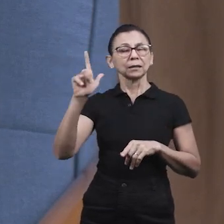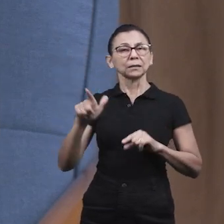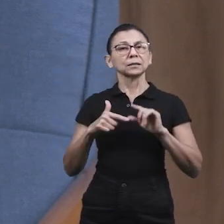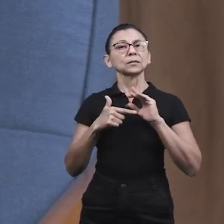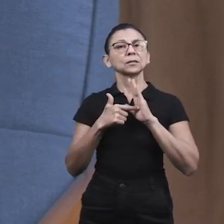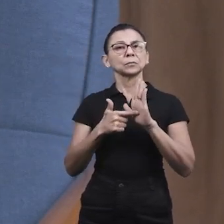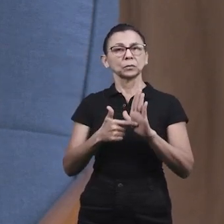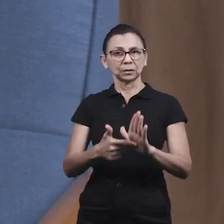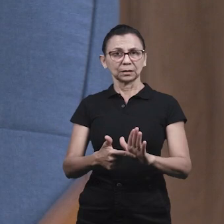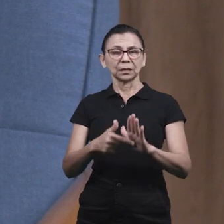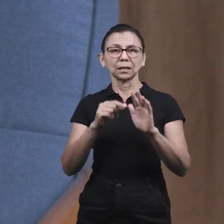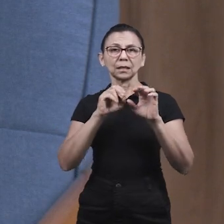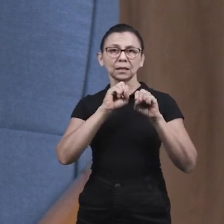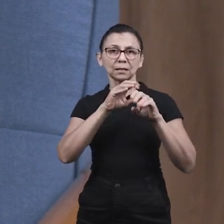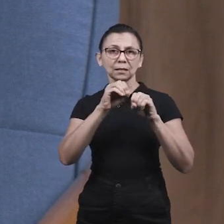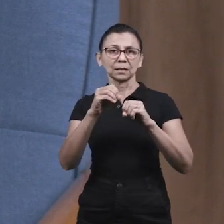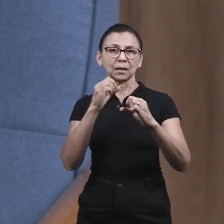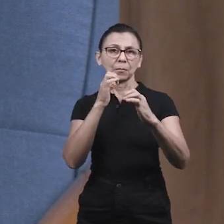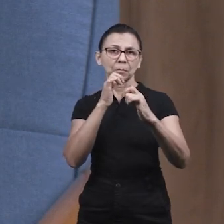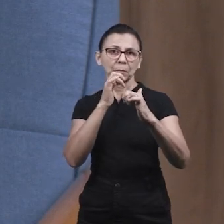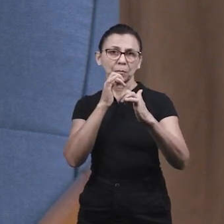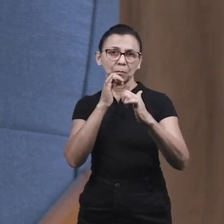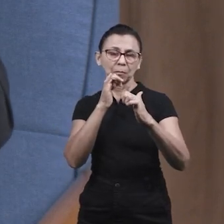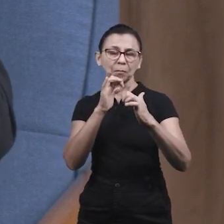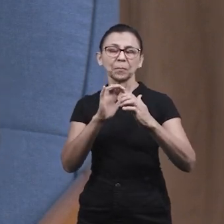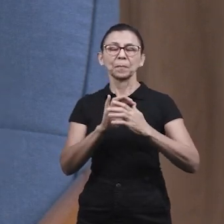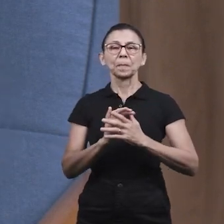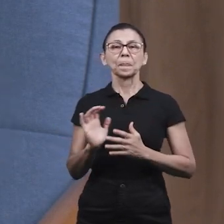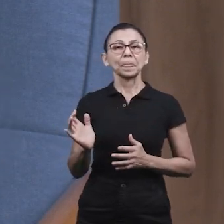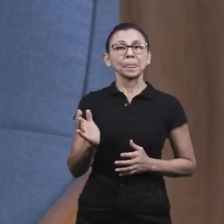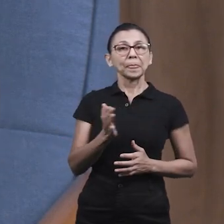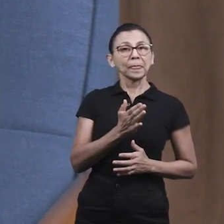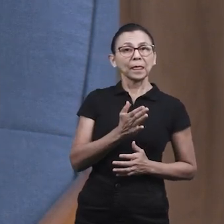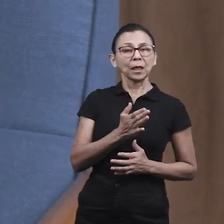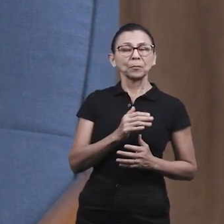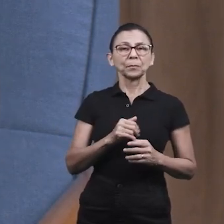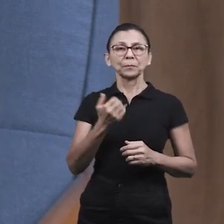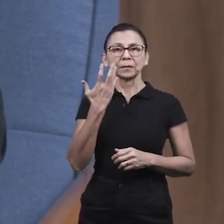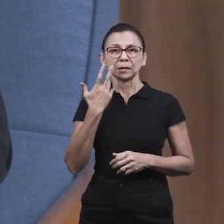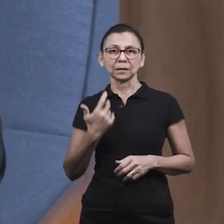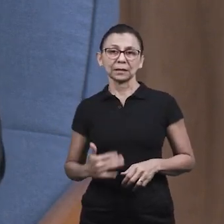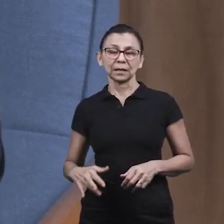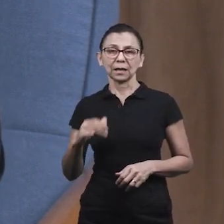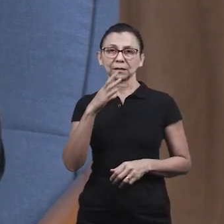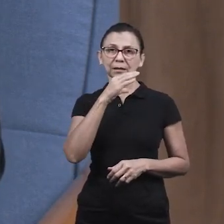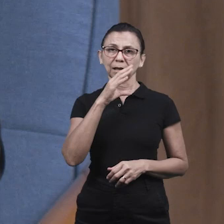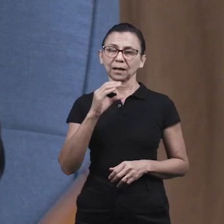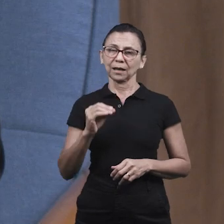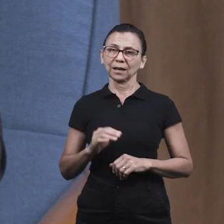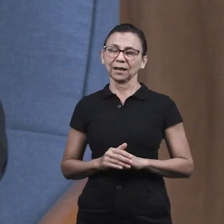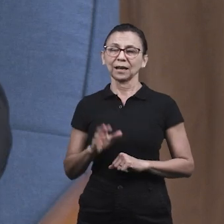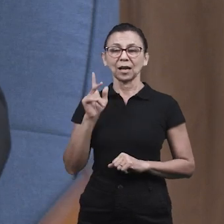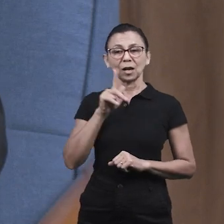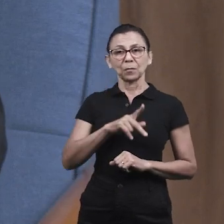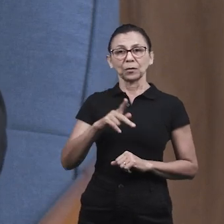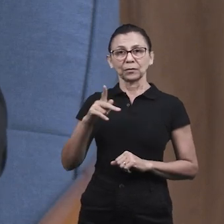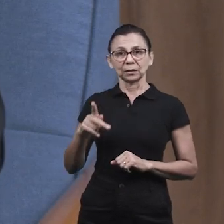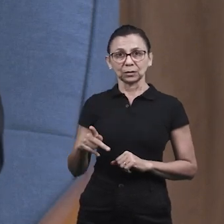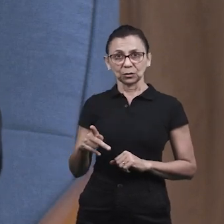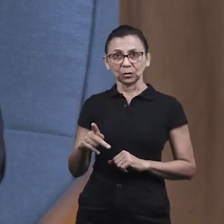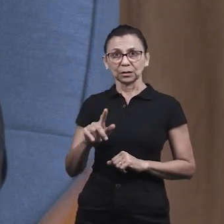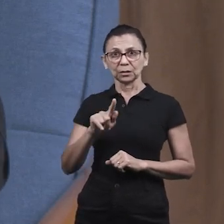joie pour la flûte douce. Et dans le volet pour les enfants intermédiaires et adolescents, la professeure Giovanna Azevedo,